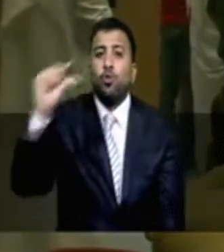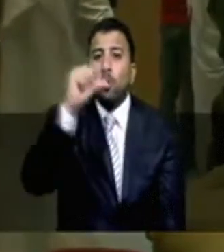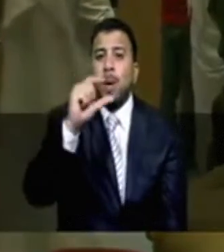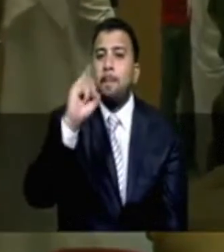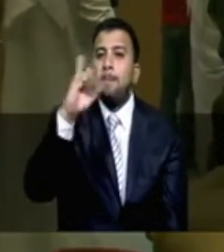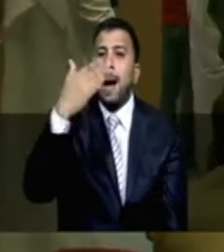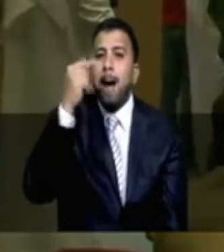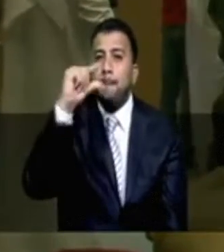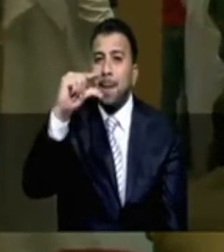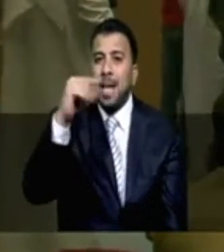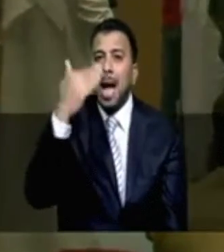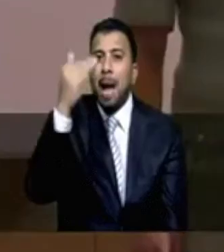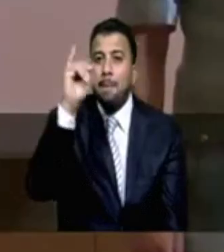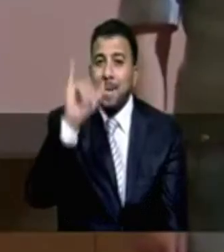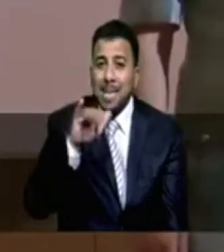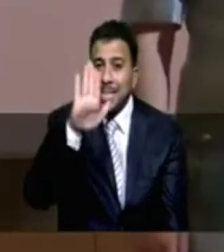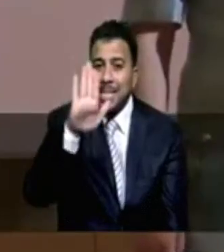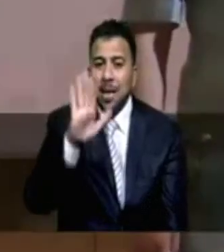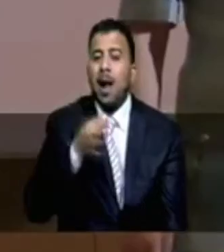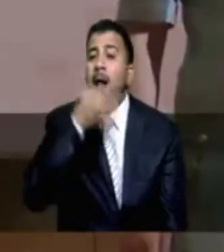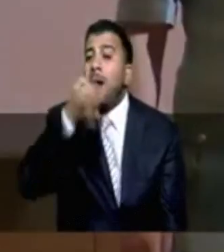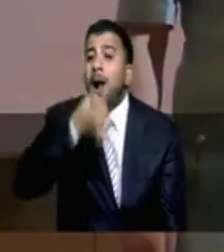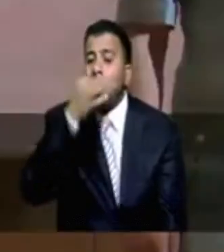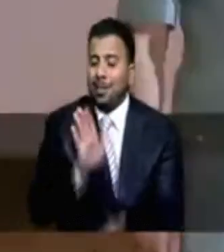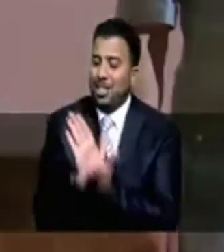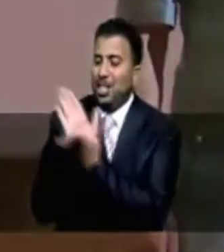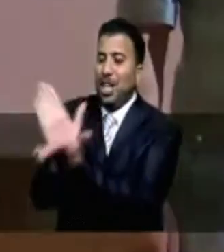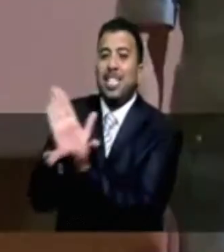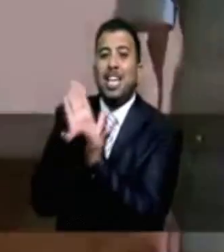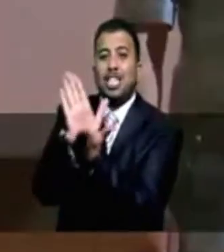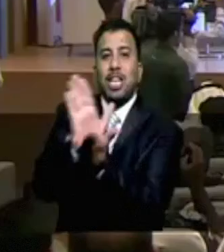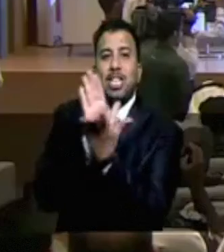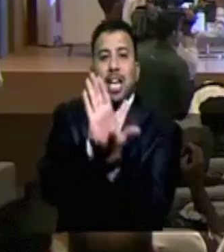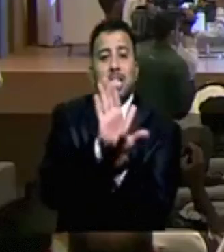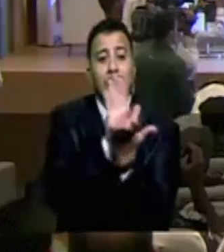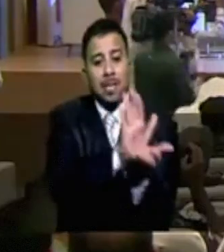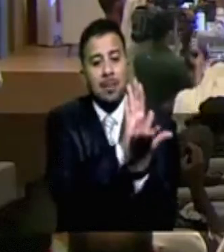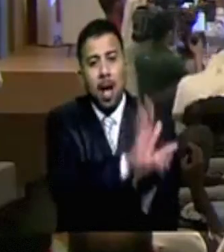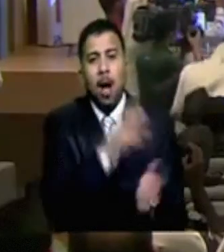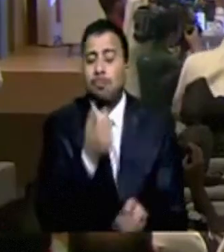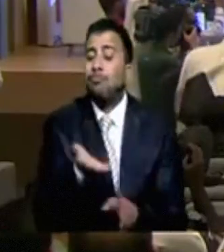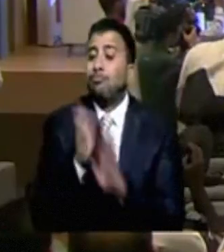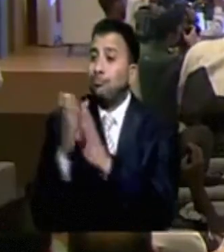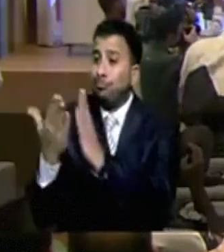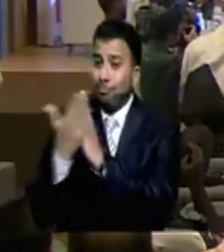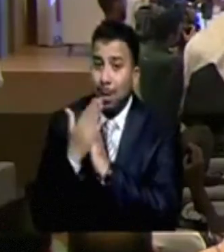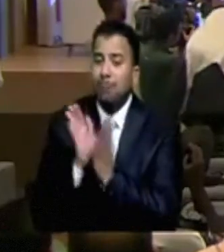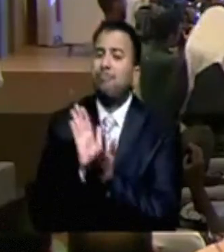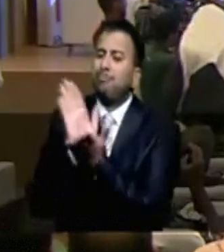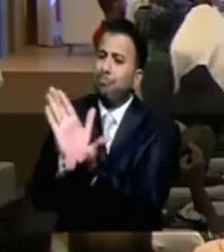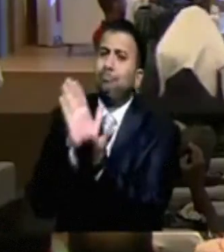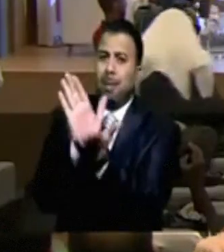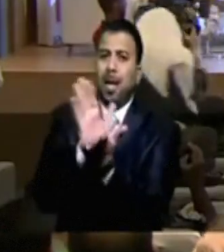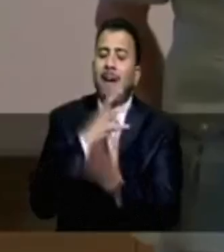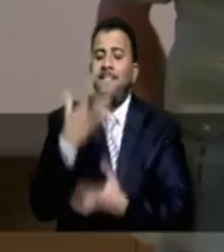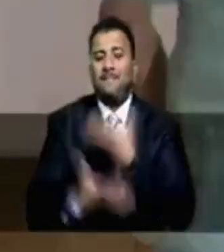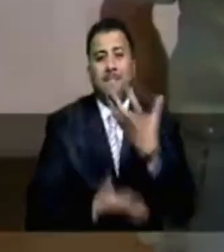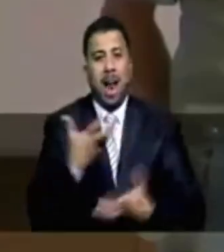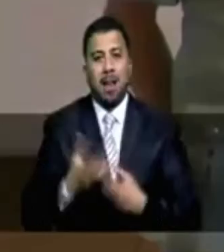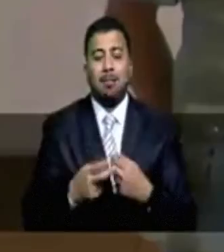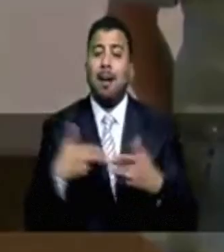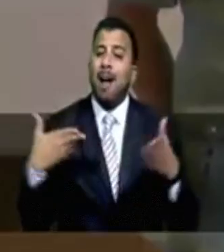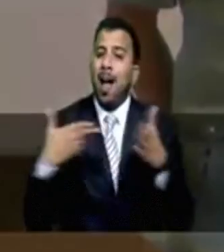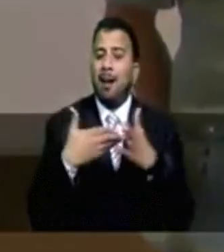محمد خميس العثماني، بتكريم المتحدثين في جلسات المؤتمر والجهات الراعية والداعمة لفعالياته.